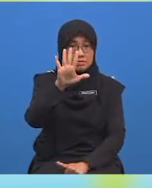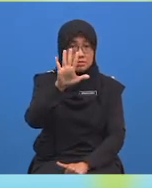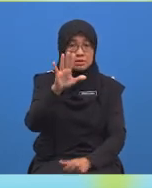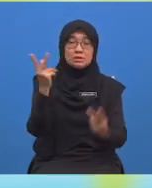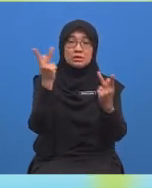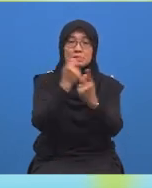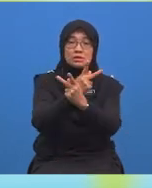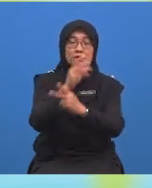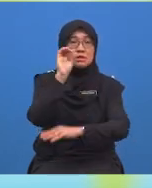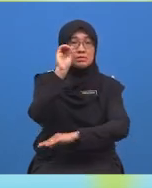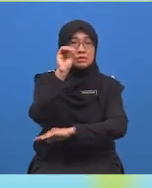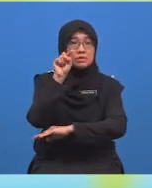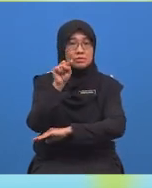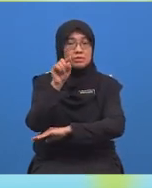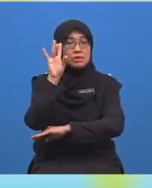1.5 darab